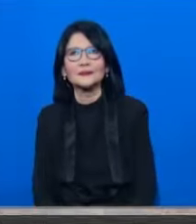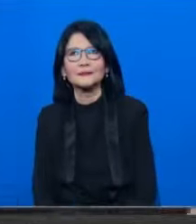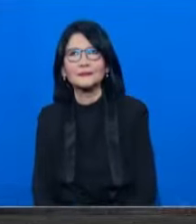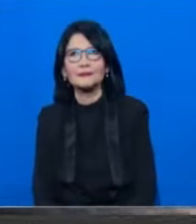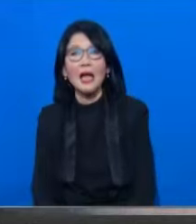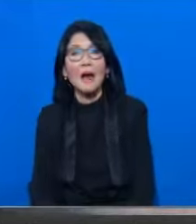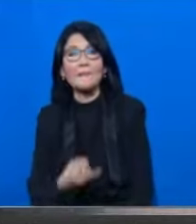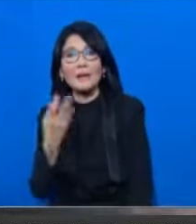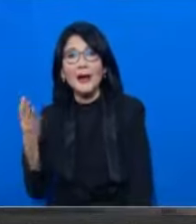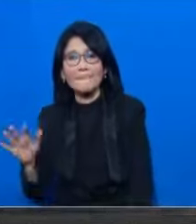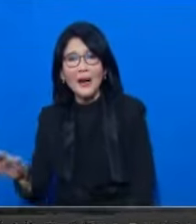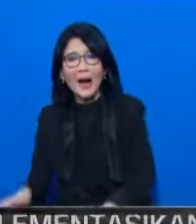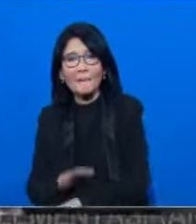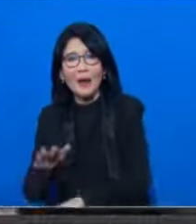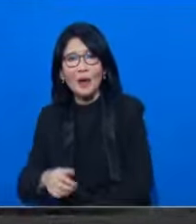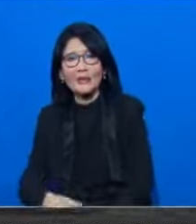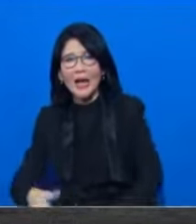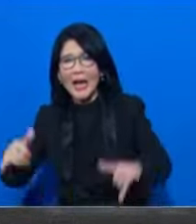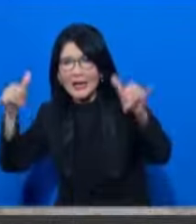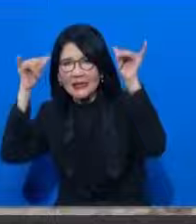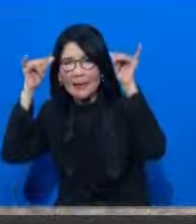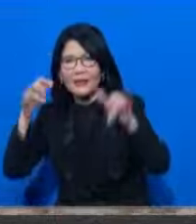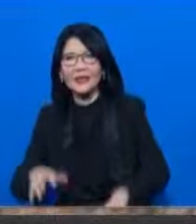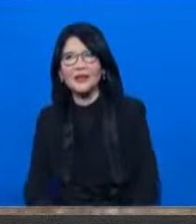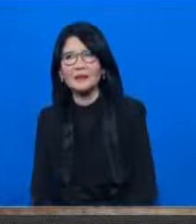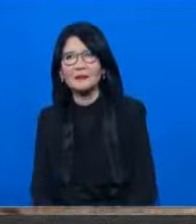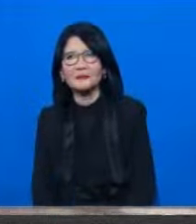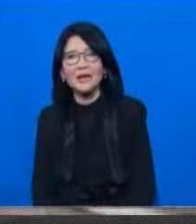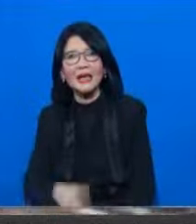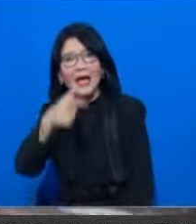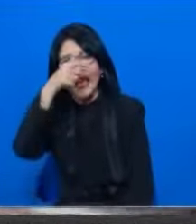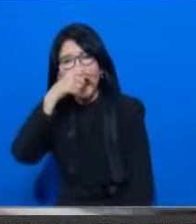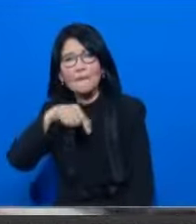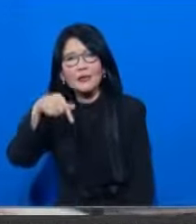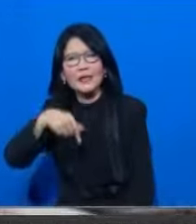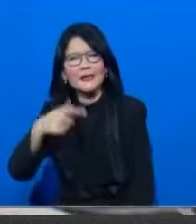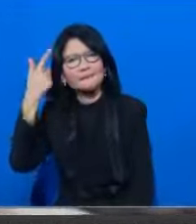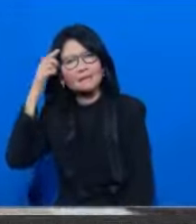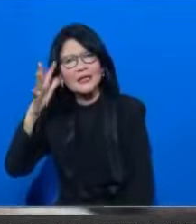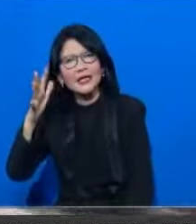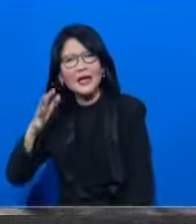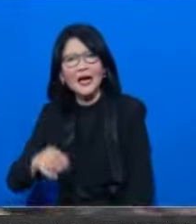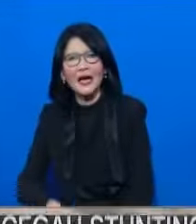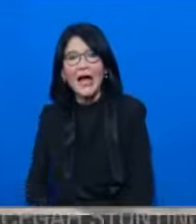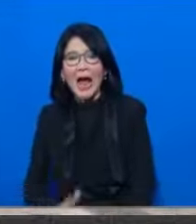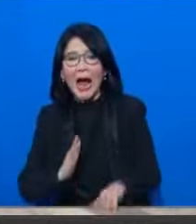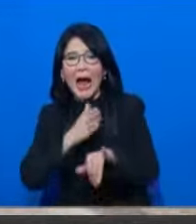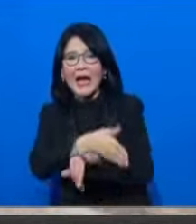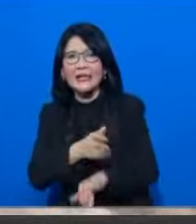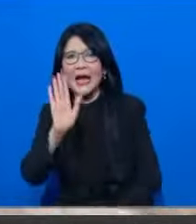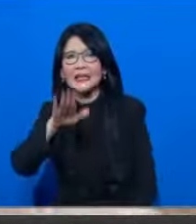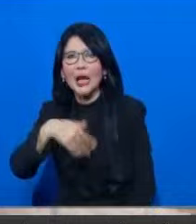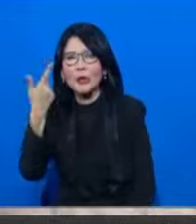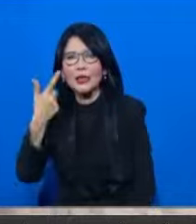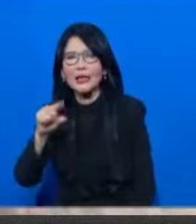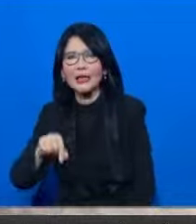Sejumlah peternak dan juga pedagang sapi di Kecamatan Tanjung Bintang, Kabupaten Lampung Selatan memprediksi perayaan Idul Adha tahun ini akan lebih